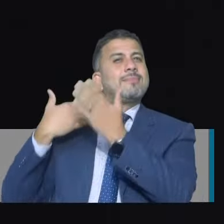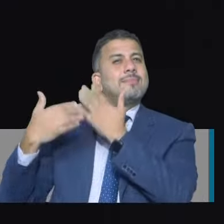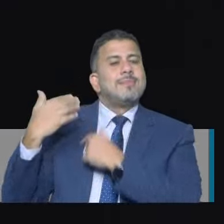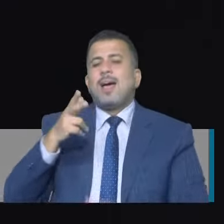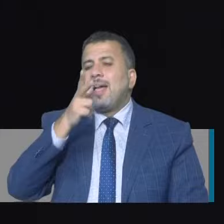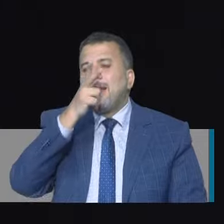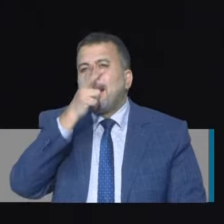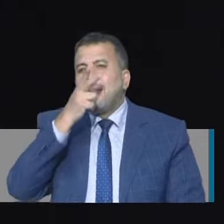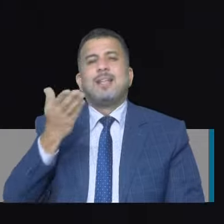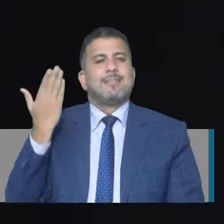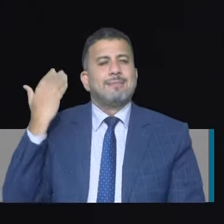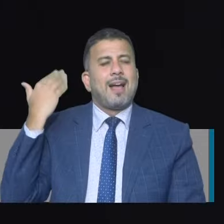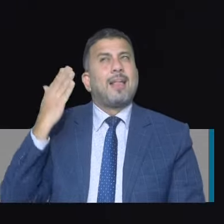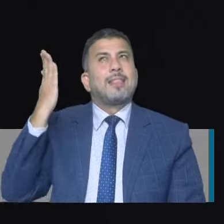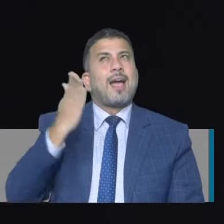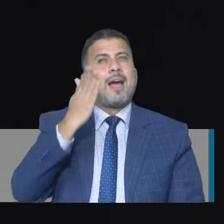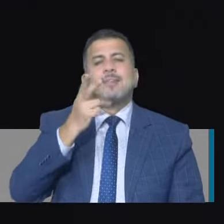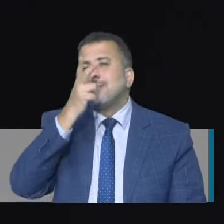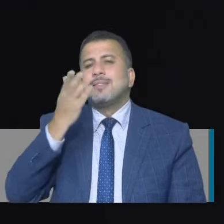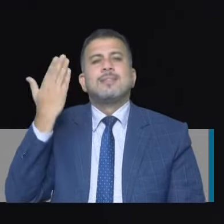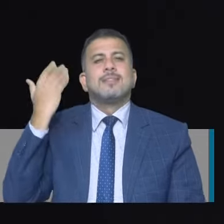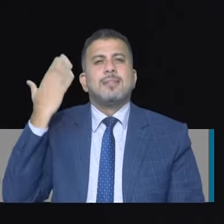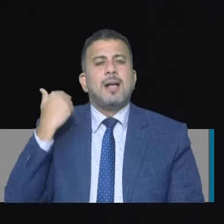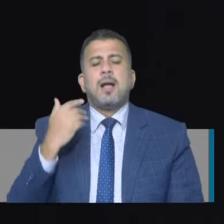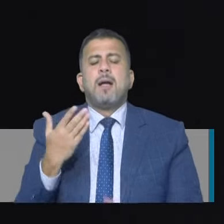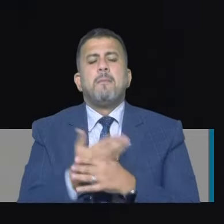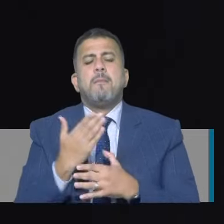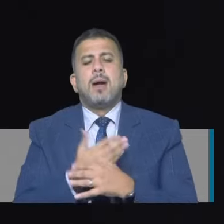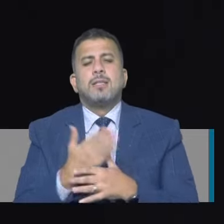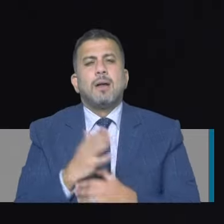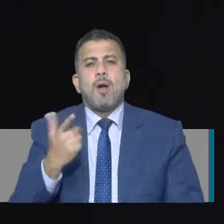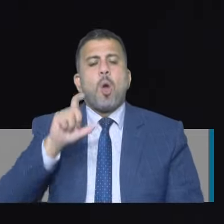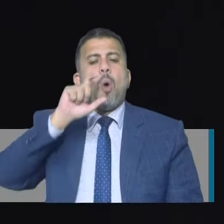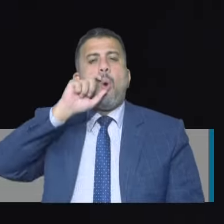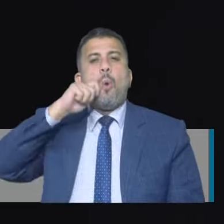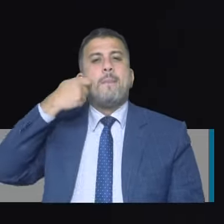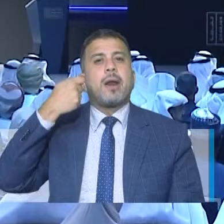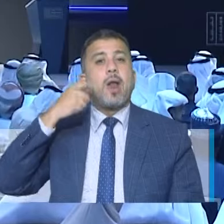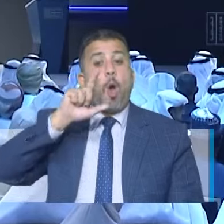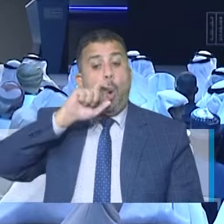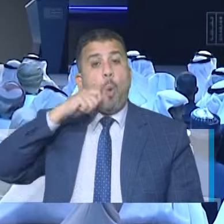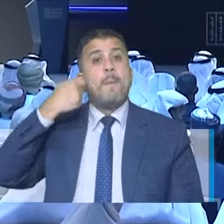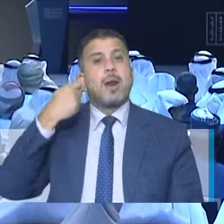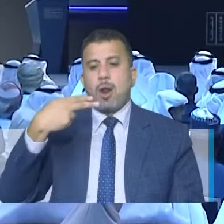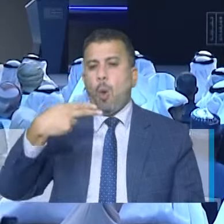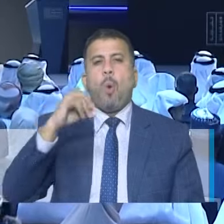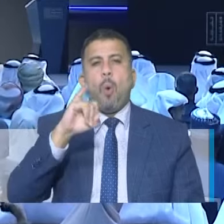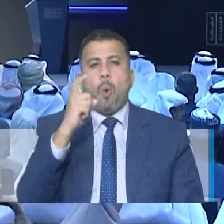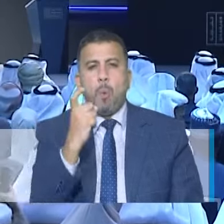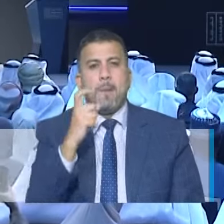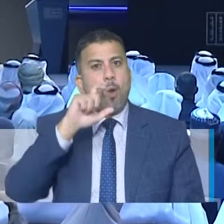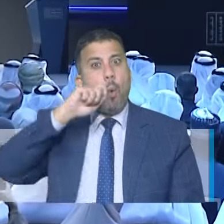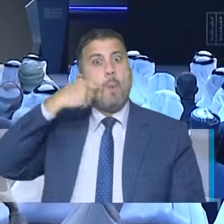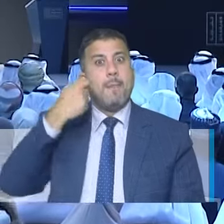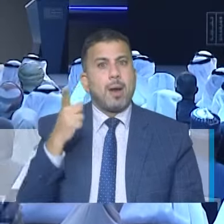من التاريخ بماذا عرف عمر بن الخطاب